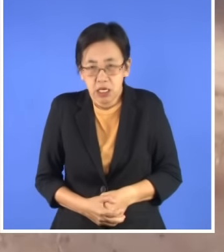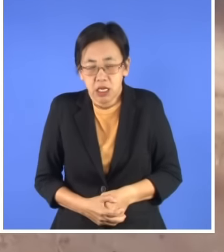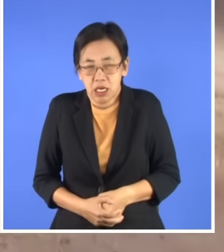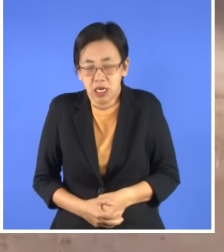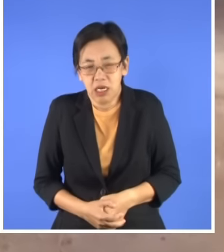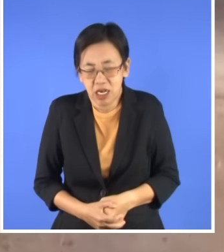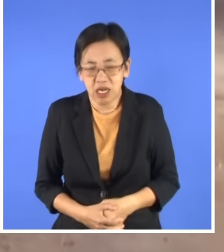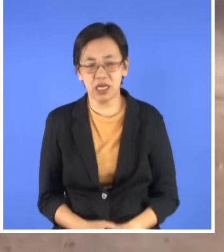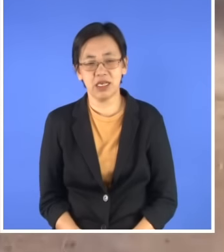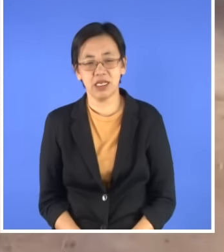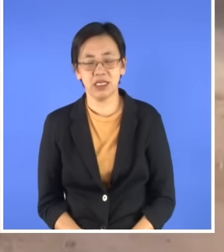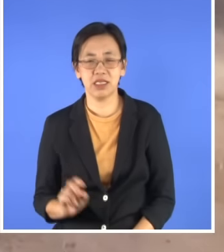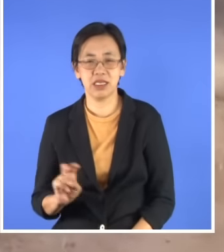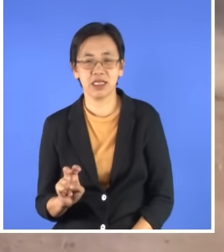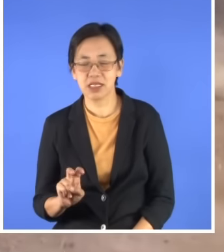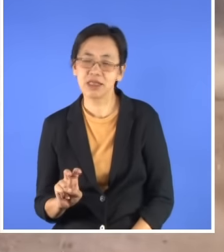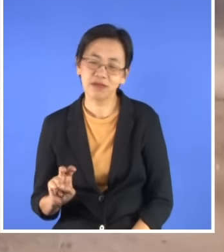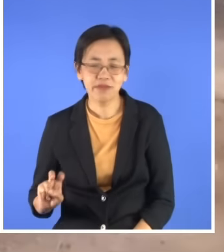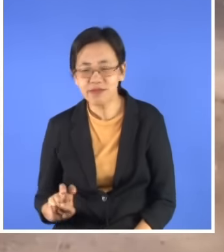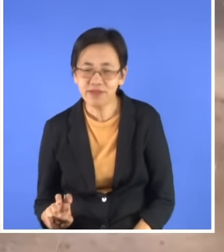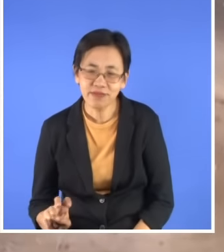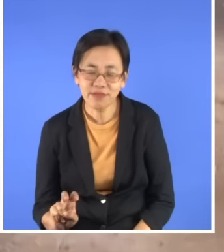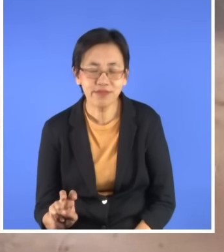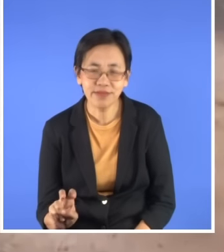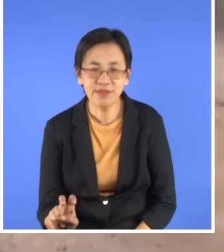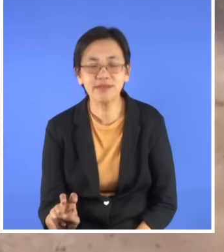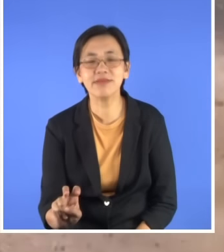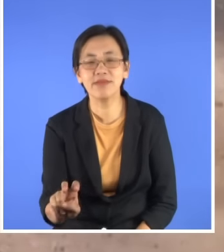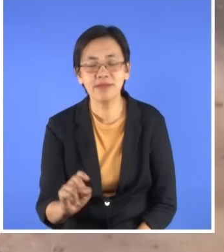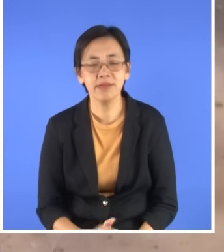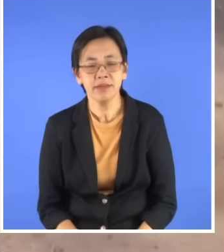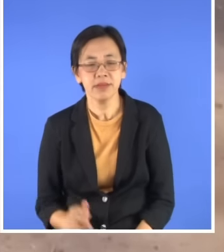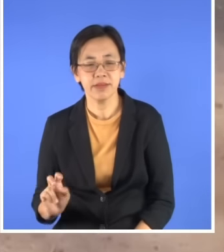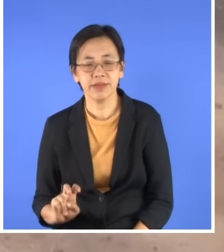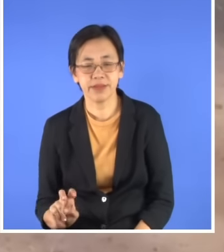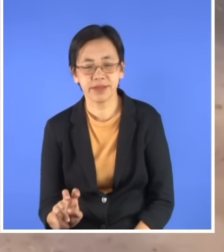ปั๊บเนี่ยไอ้เจ้านี้มันเลื้อยออกมาฮะงูมันเลื้อยออกมา